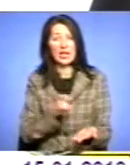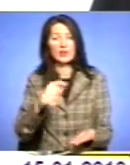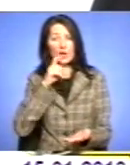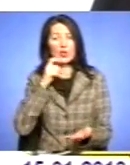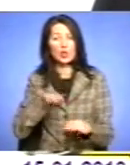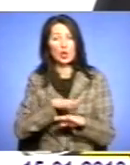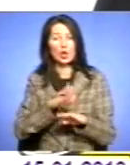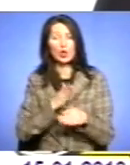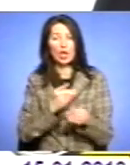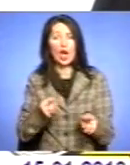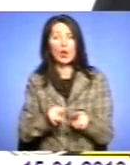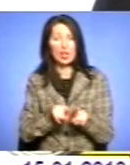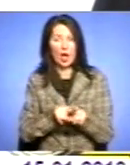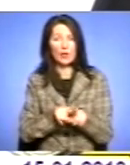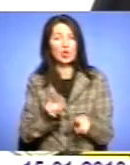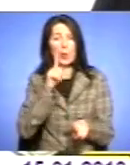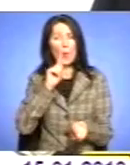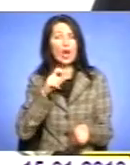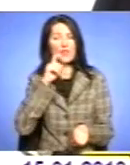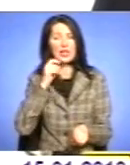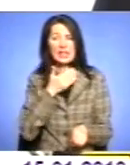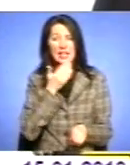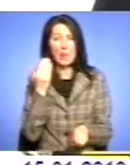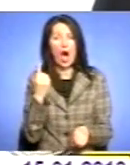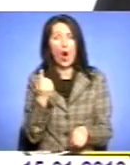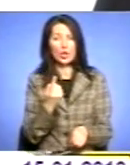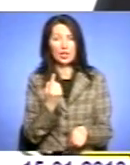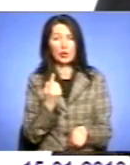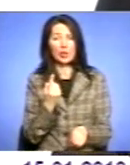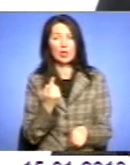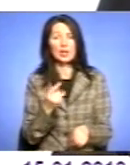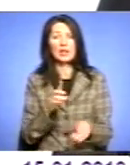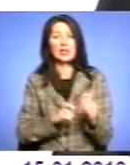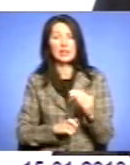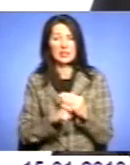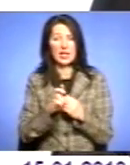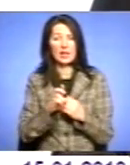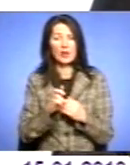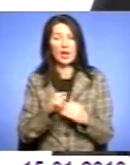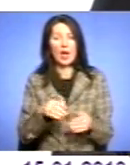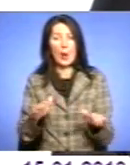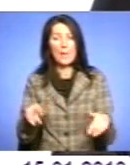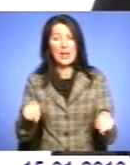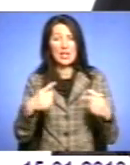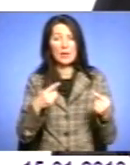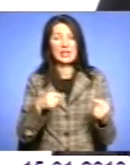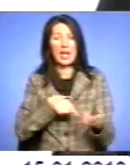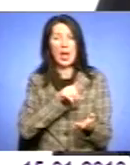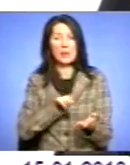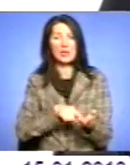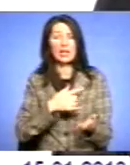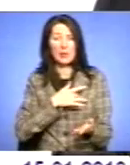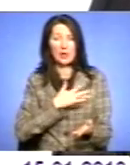поки в Україні немає єдиної помісної церкви, піднімати питання про приватизацію таких